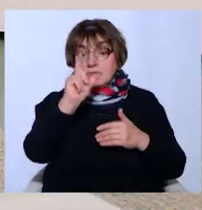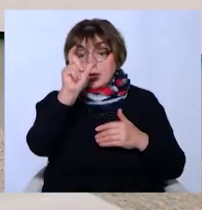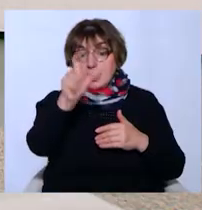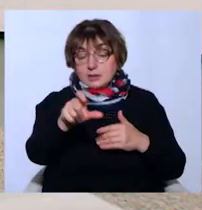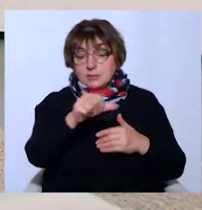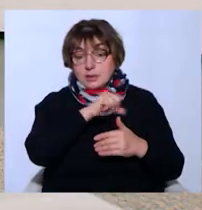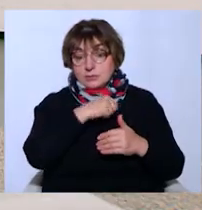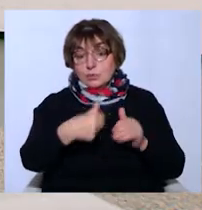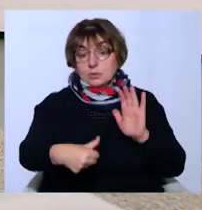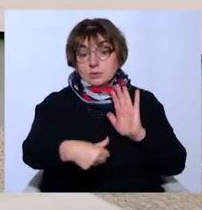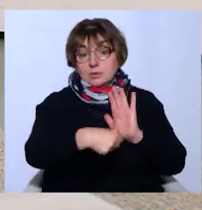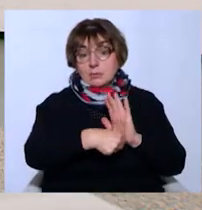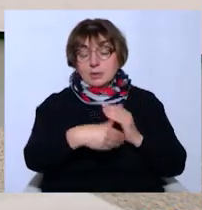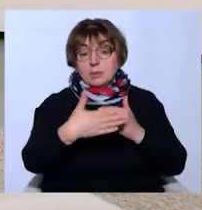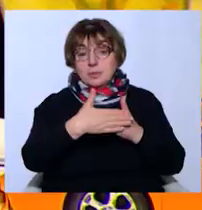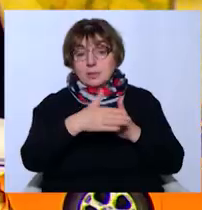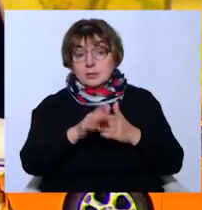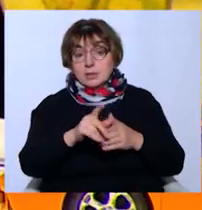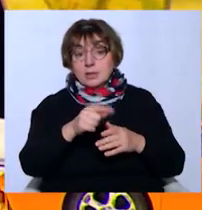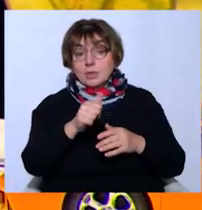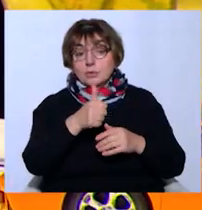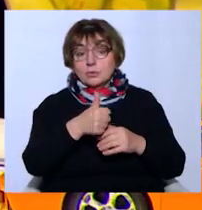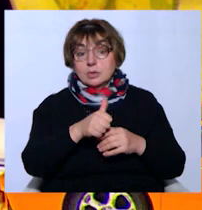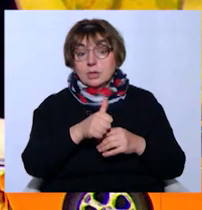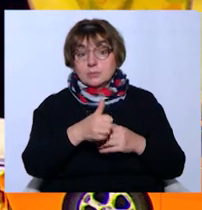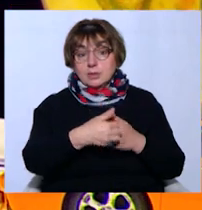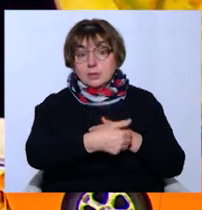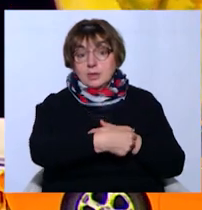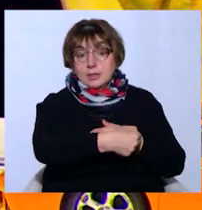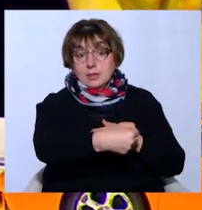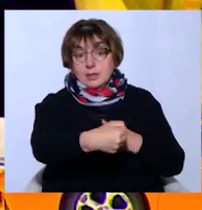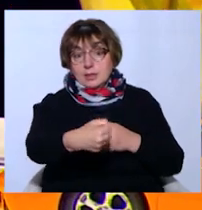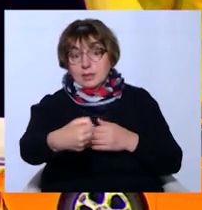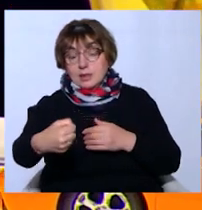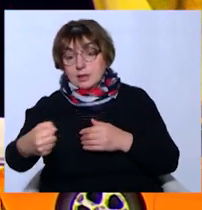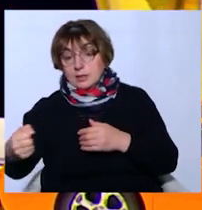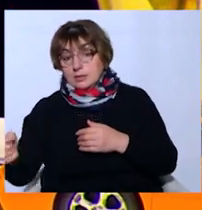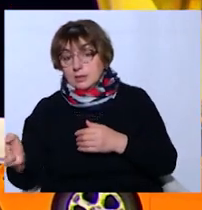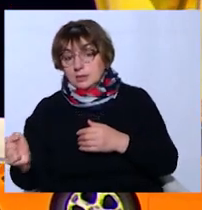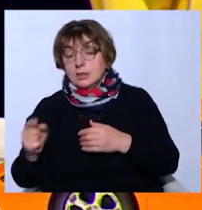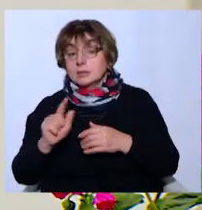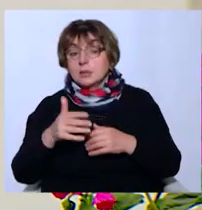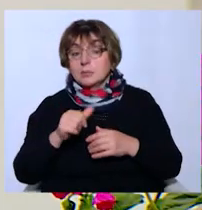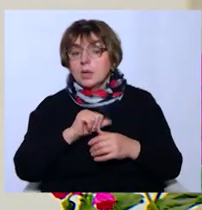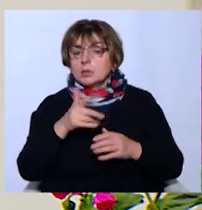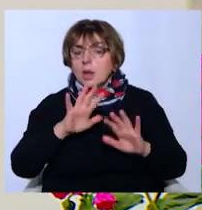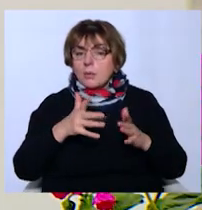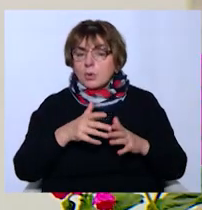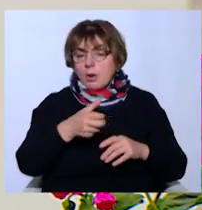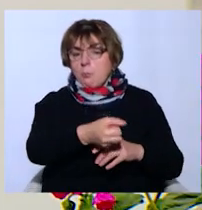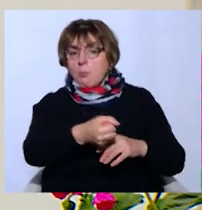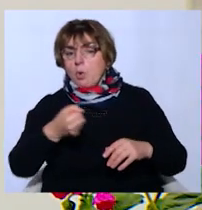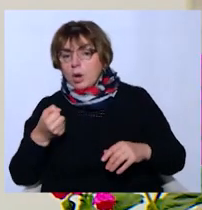წევრი, მაშინ ის აი ასე გააღებს ხომ კარს, ამ კარს აქედან გააღებს. ესე იგი, ეს რა არის, ბიძგი თუ